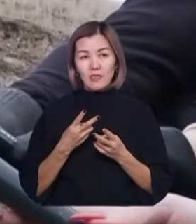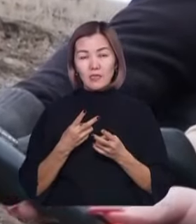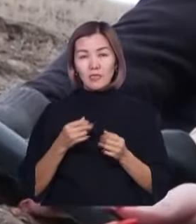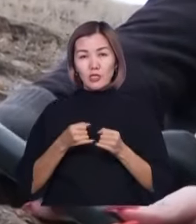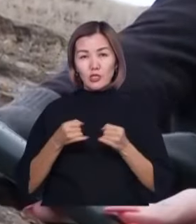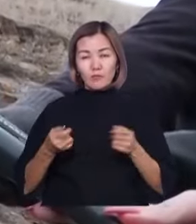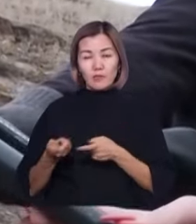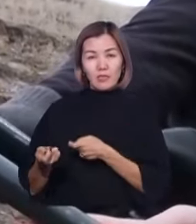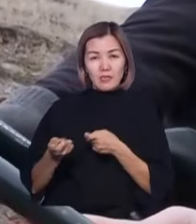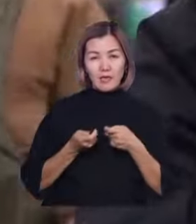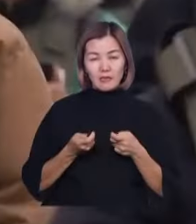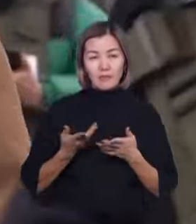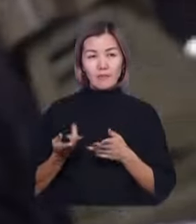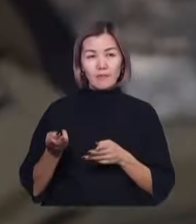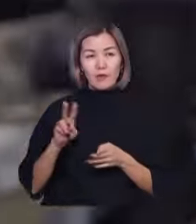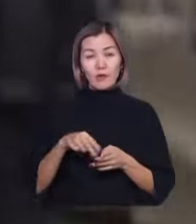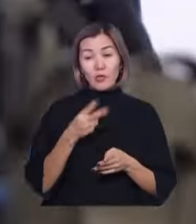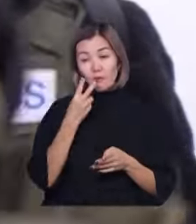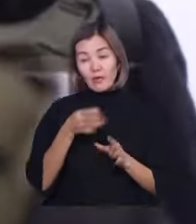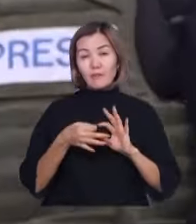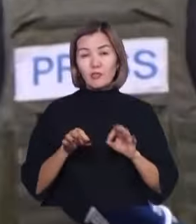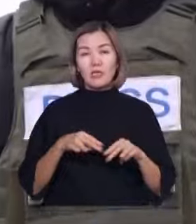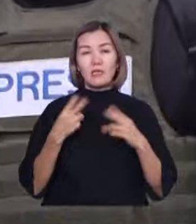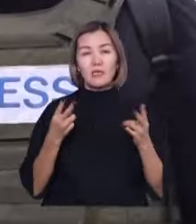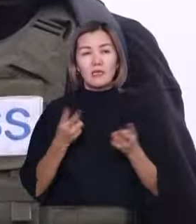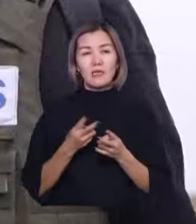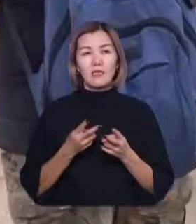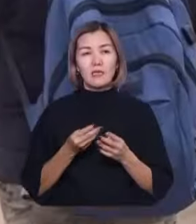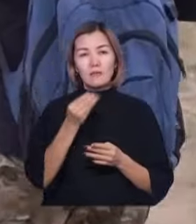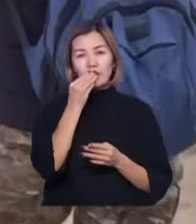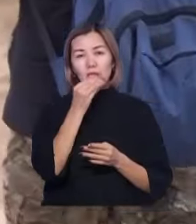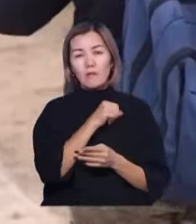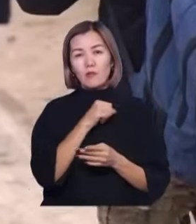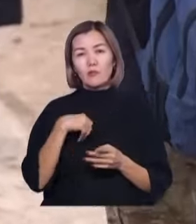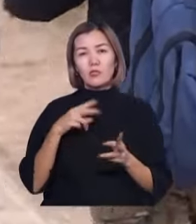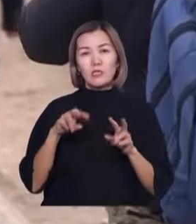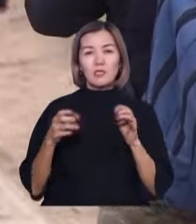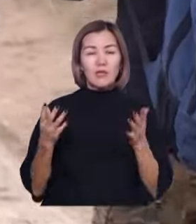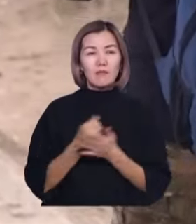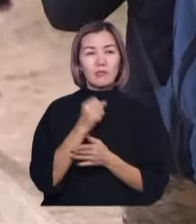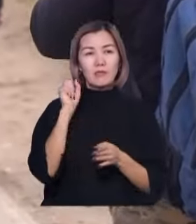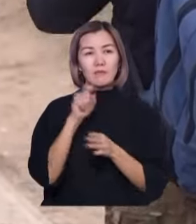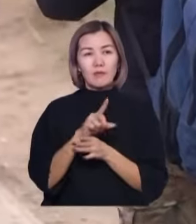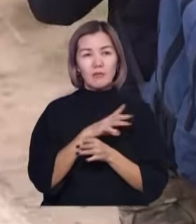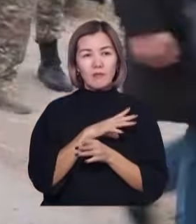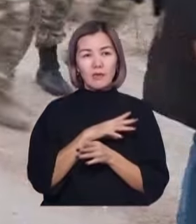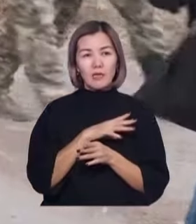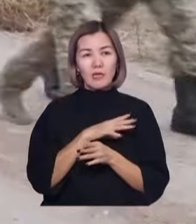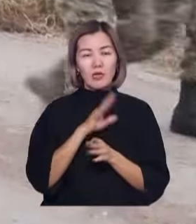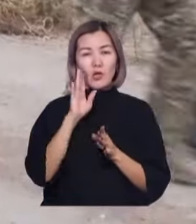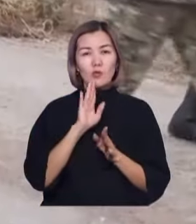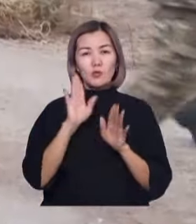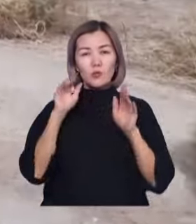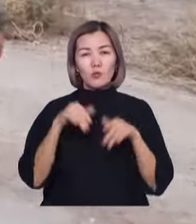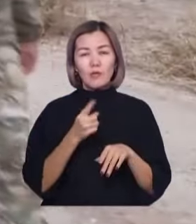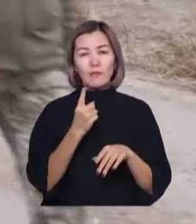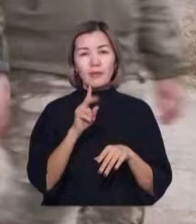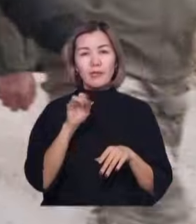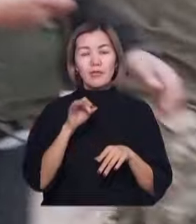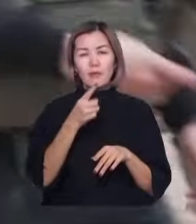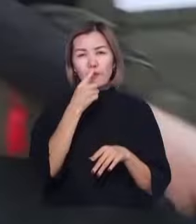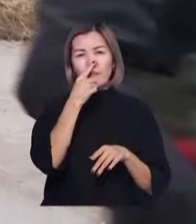барып жақындауға болатын еді. Келесіде әскерилер асауқаттарыңды өздерің табыңдар деп пәрмен берді. Өзеннен бір шақырымнан аса